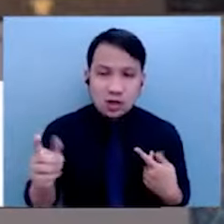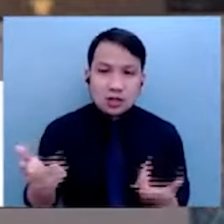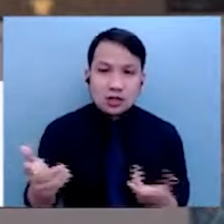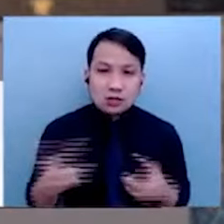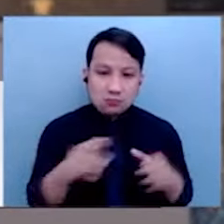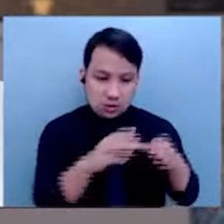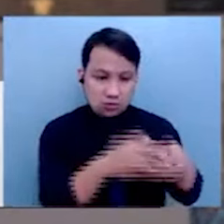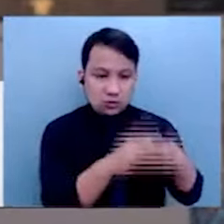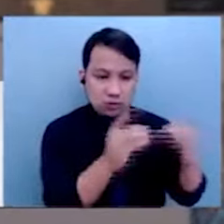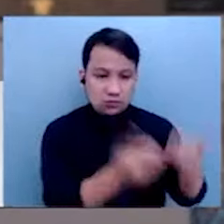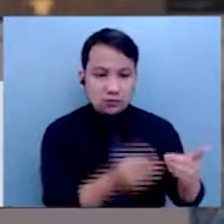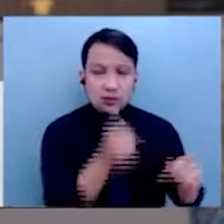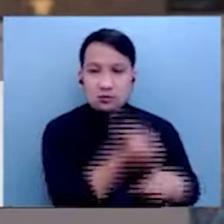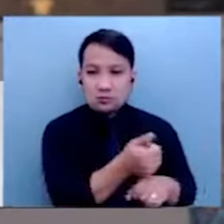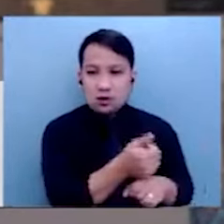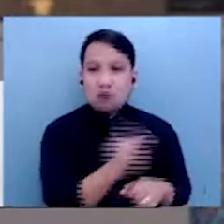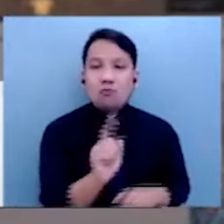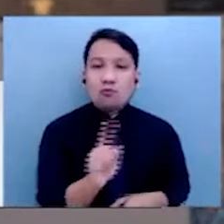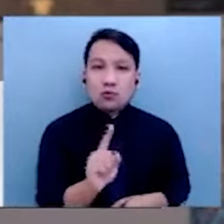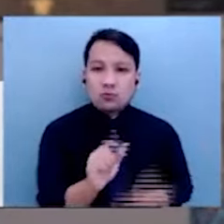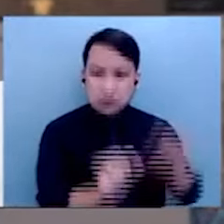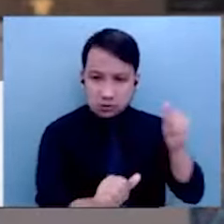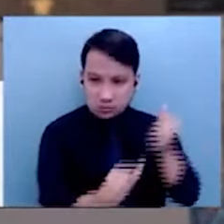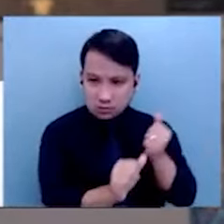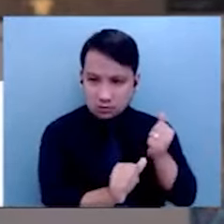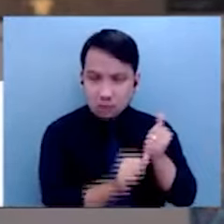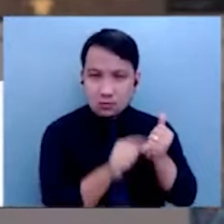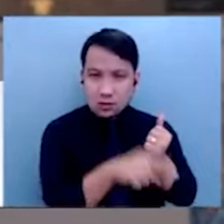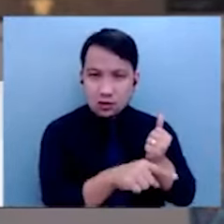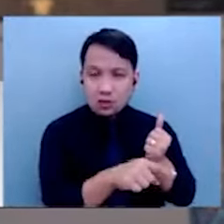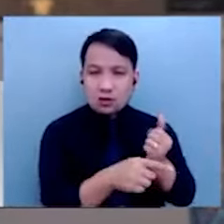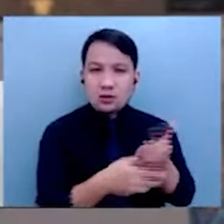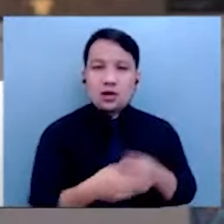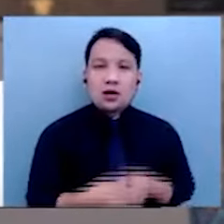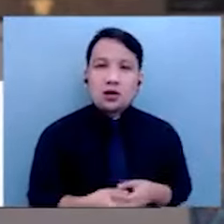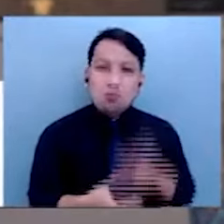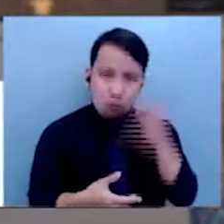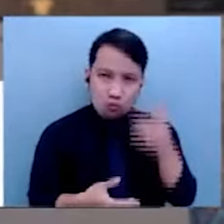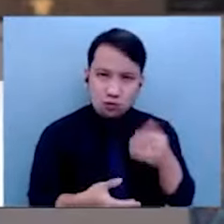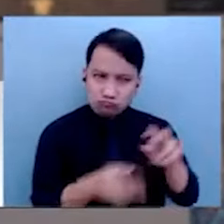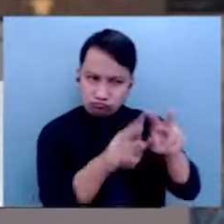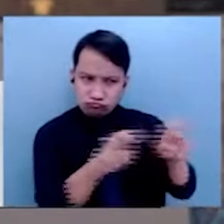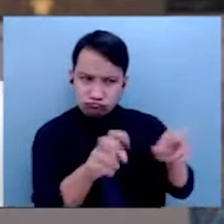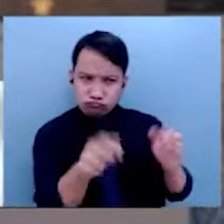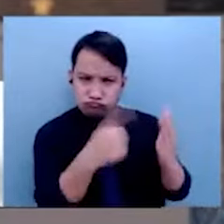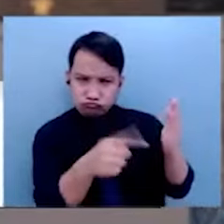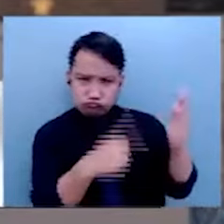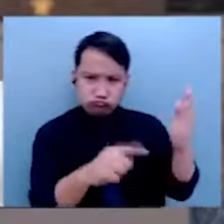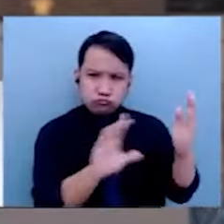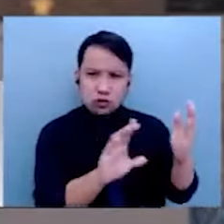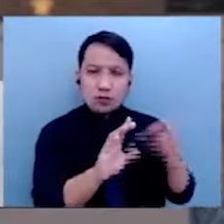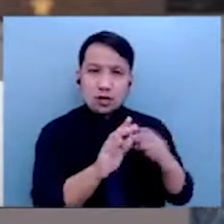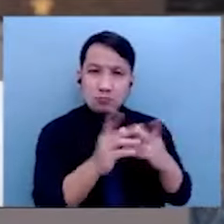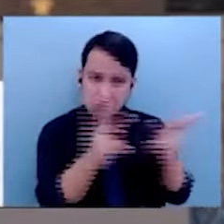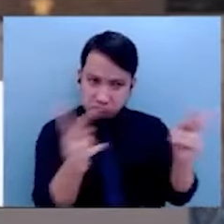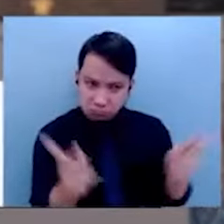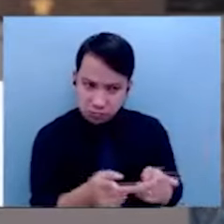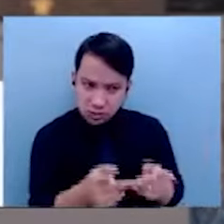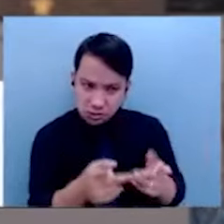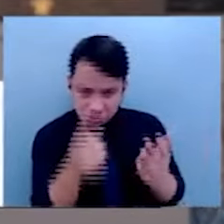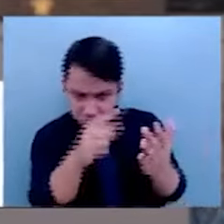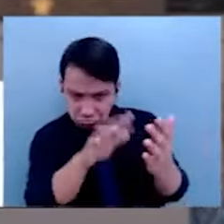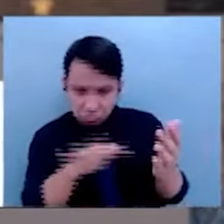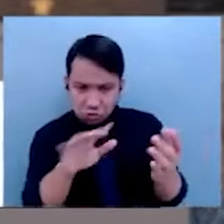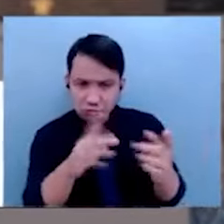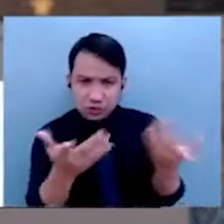to assist para suriing mabuti kung ang lugar ay dapat bang i-reclaim o hindi.